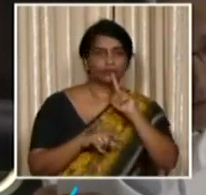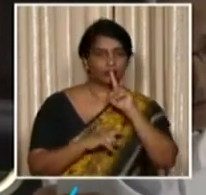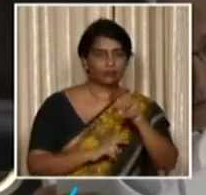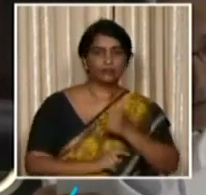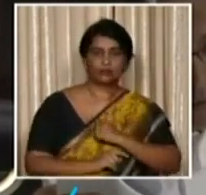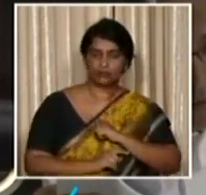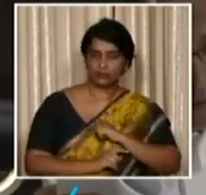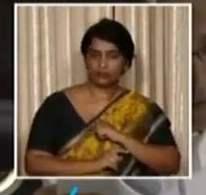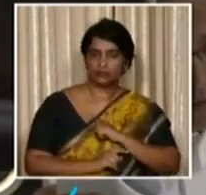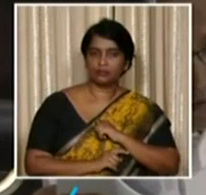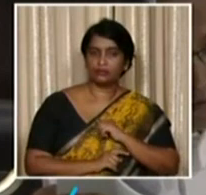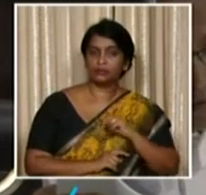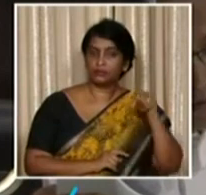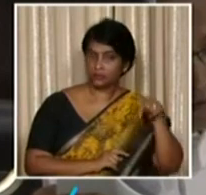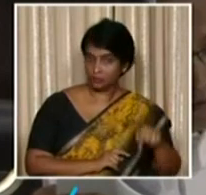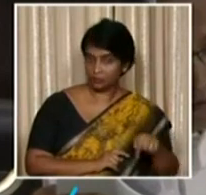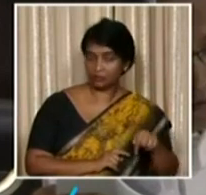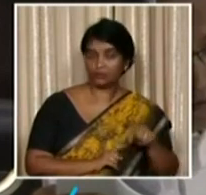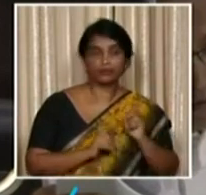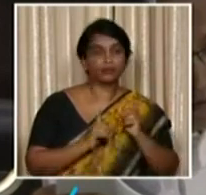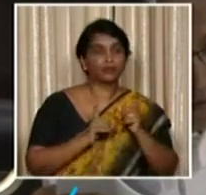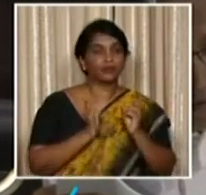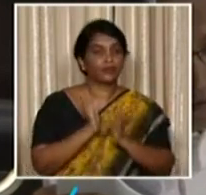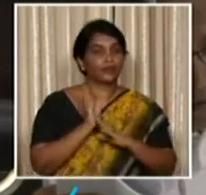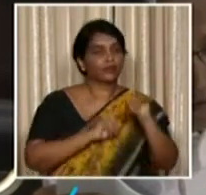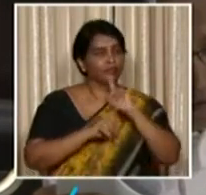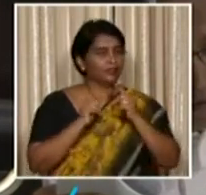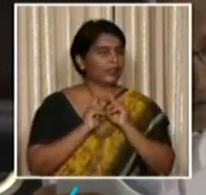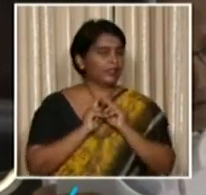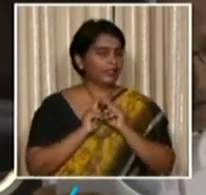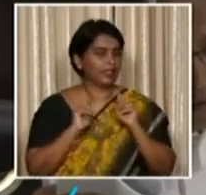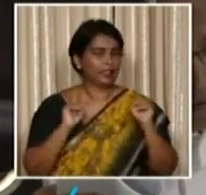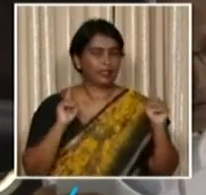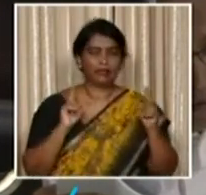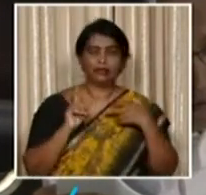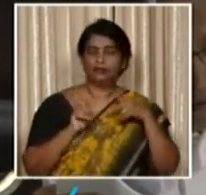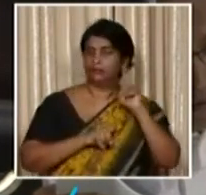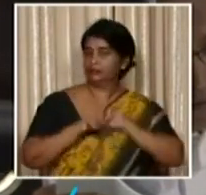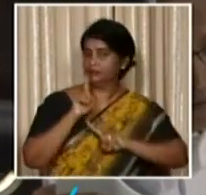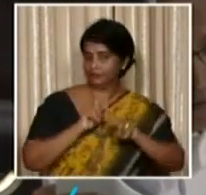කැමති. දැන් මේ සභාවේදී අපි දීර්ඝ වශයෙන් සාකච්ඡා කරා